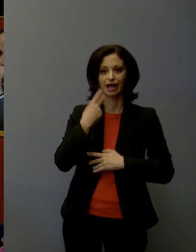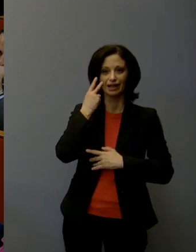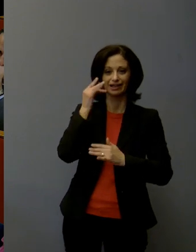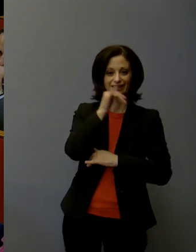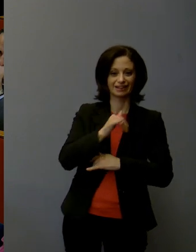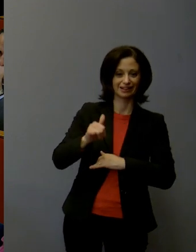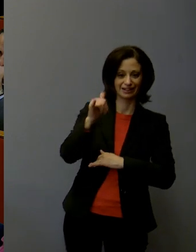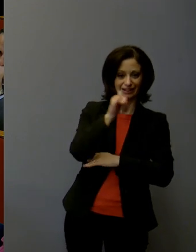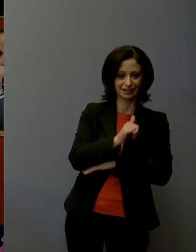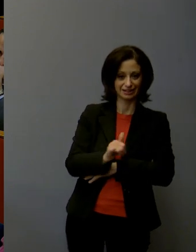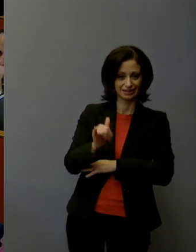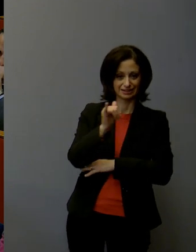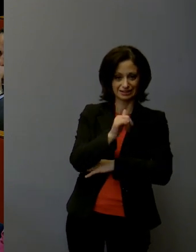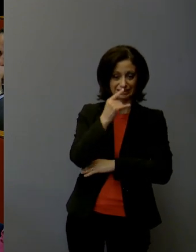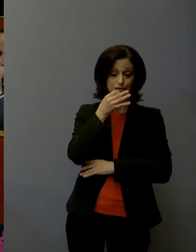quelle quelle cognitive